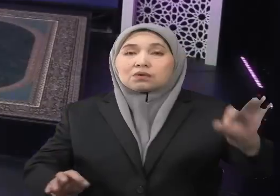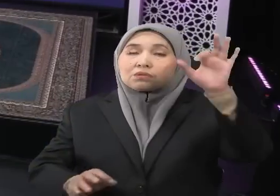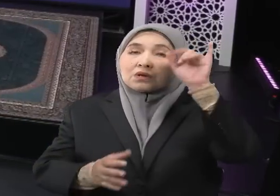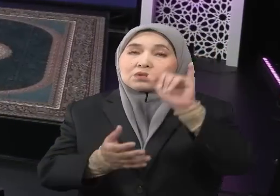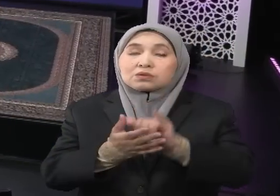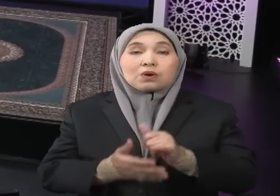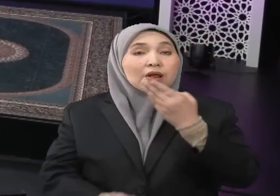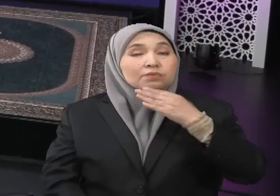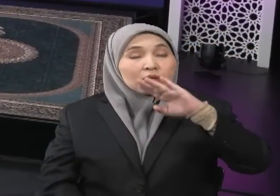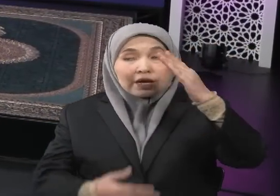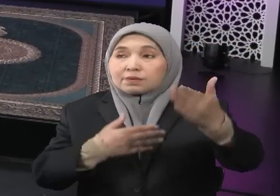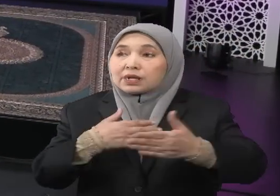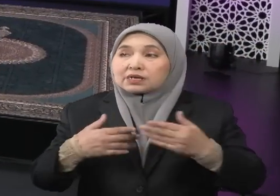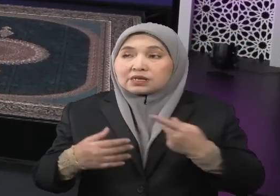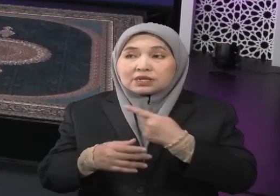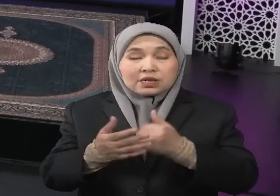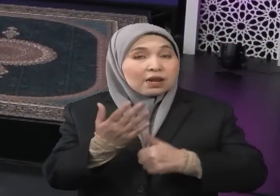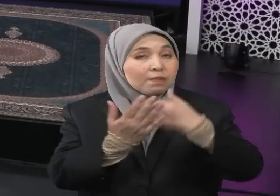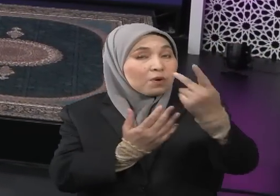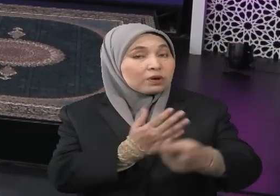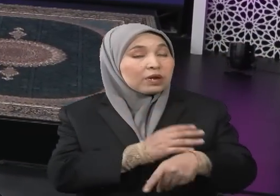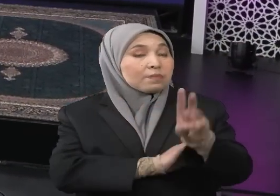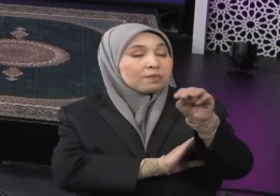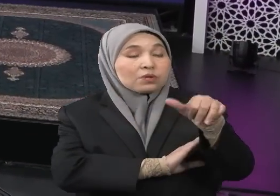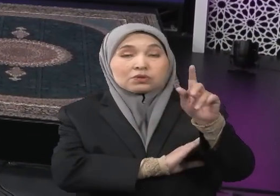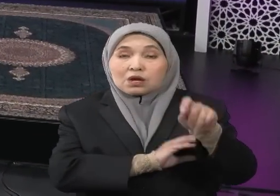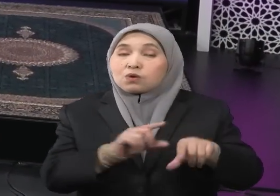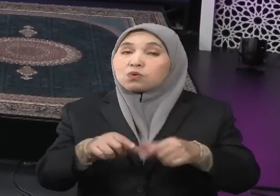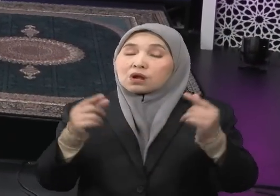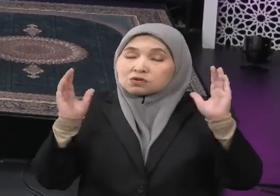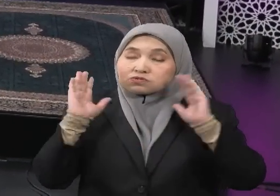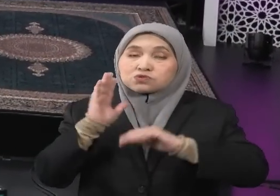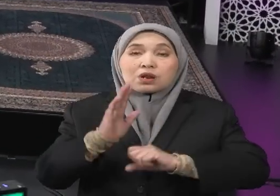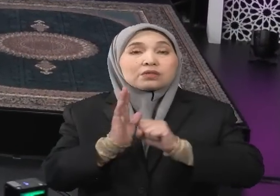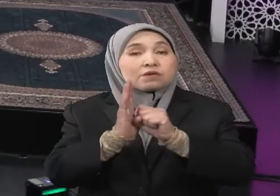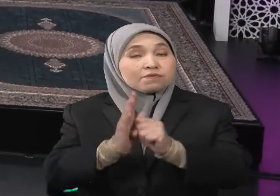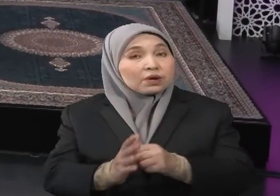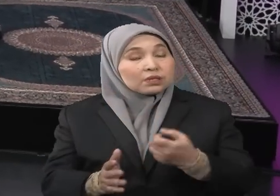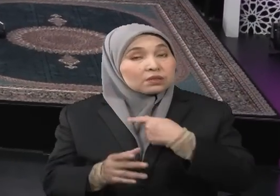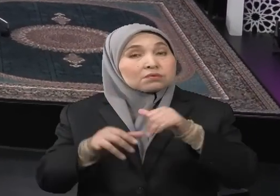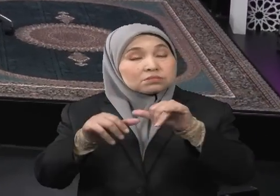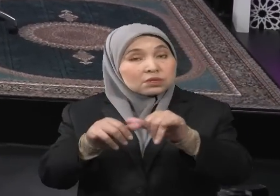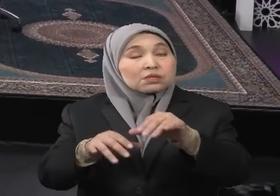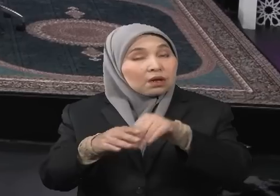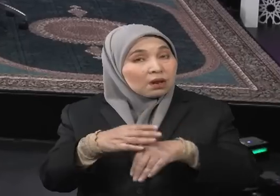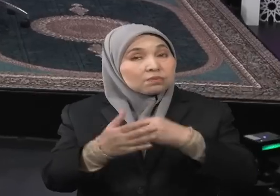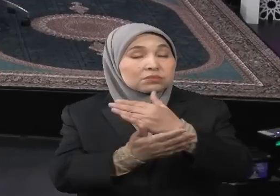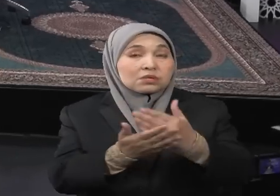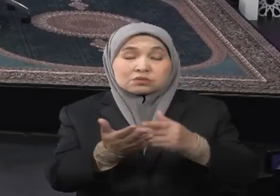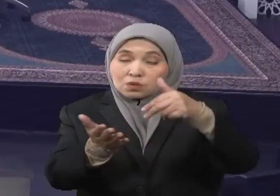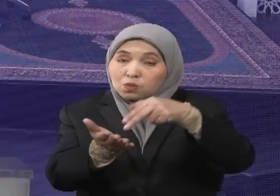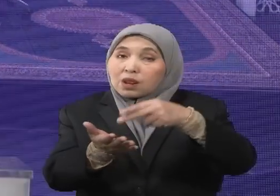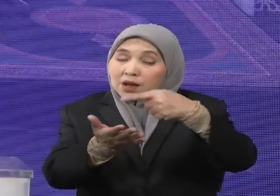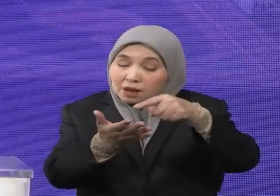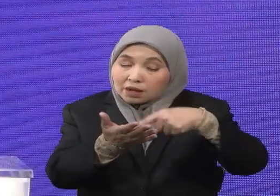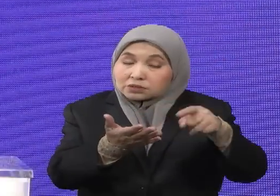Alhamdulillah kembali kita dalam rancangan Mai Qur'an time Quran shalat infaq kita masih lagi dalam sesi ulang gaji